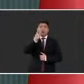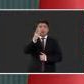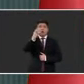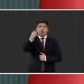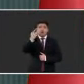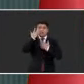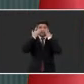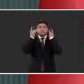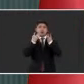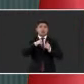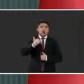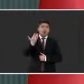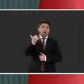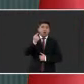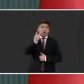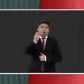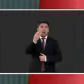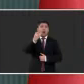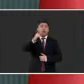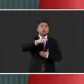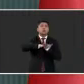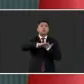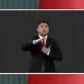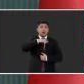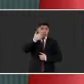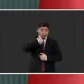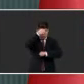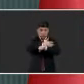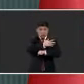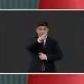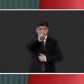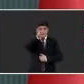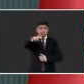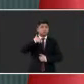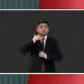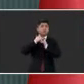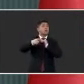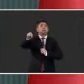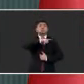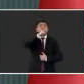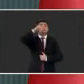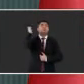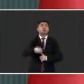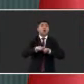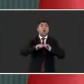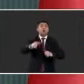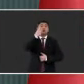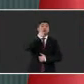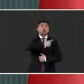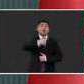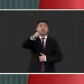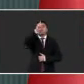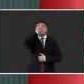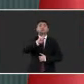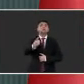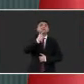belli edecektir. Ülkemizi 2023'e milletimize söz verdiğimiz gibi Cumhuriyetimizin 100.